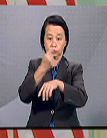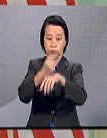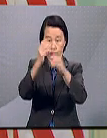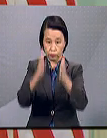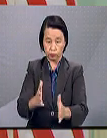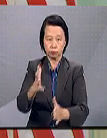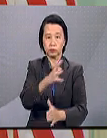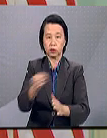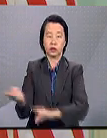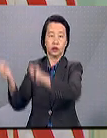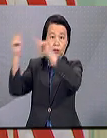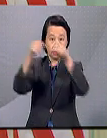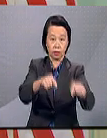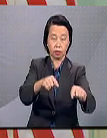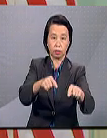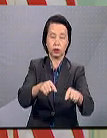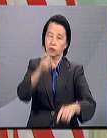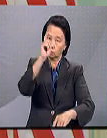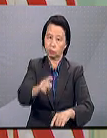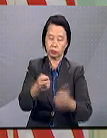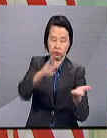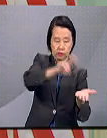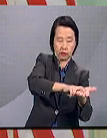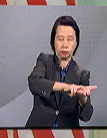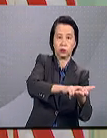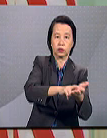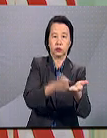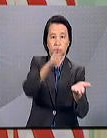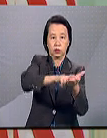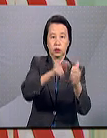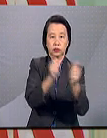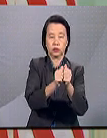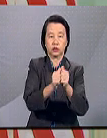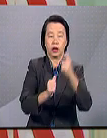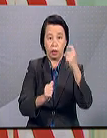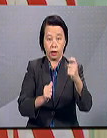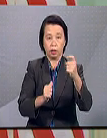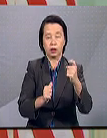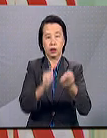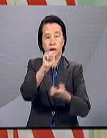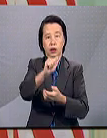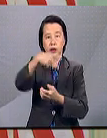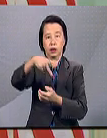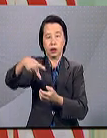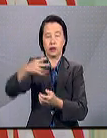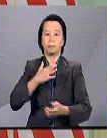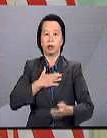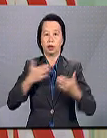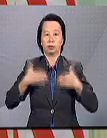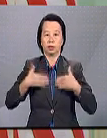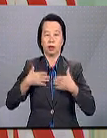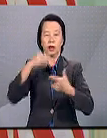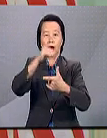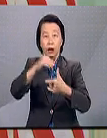dan juga kehadiran yang hadir perlu mendaftar dengan apps My Sejahtera ataupun merekodkan di dalam